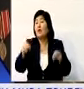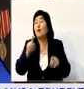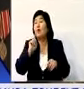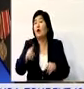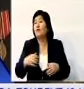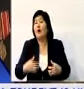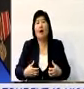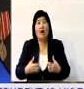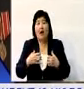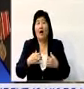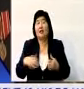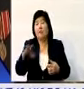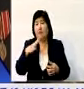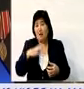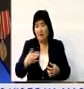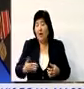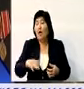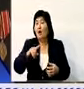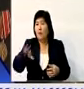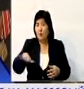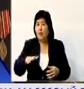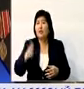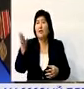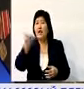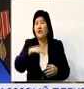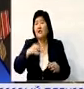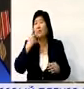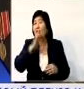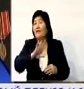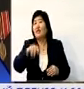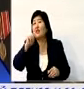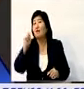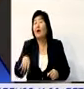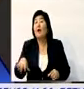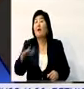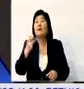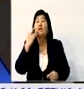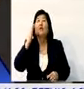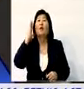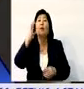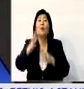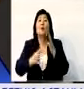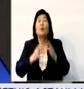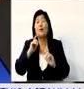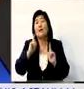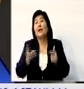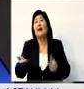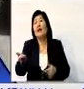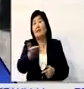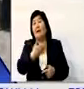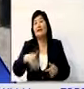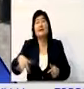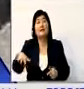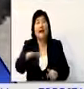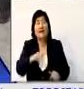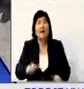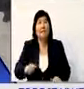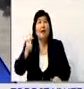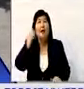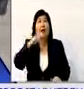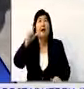ада который мы пережили пусть наши дети не видят войны пусть всегда будет мир и согласие в нашей стране ветерана